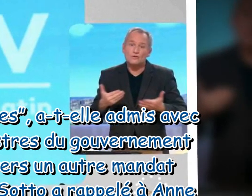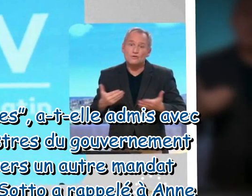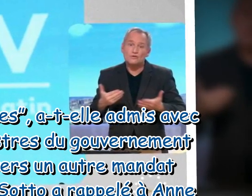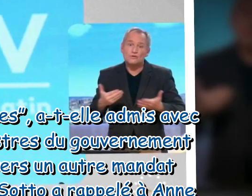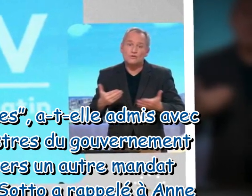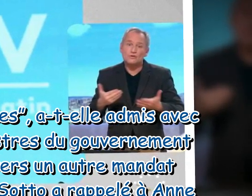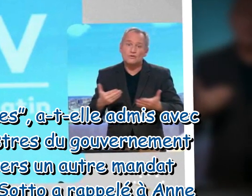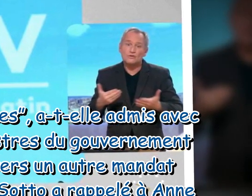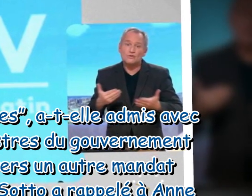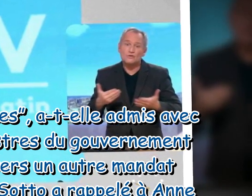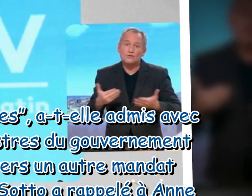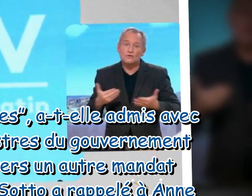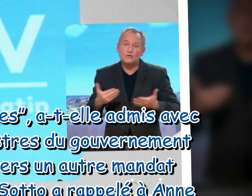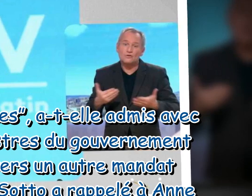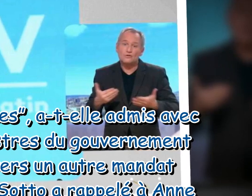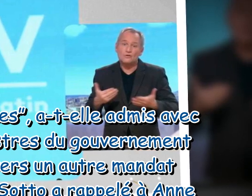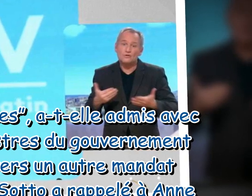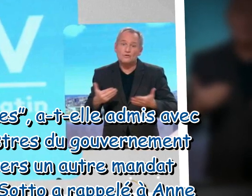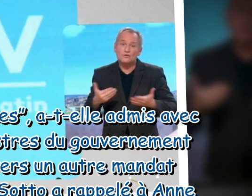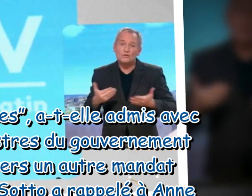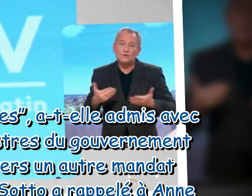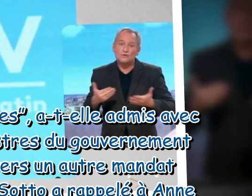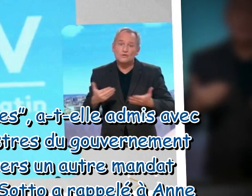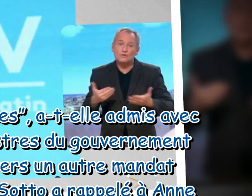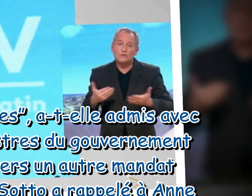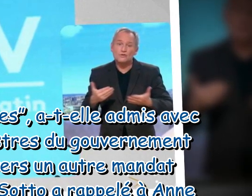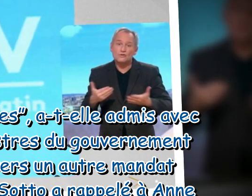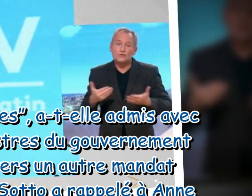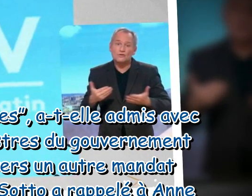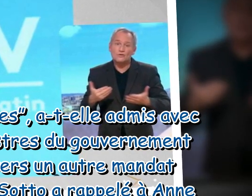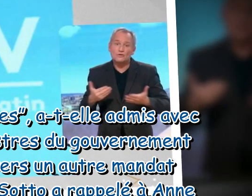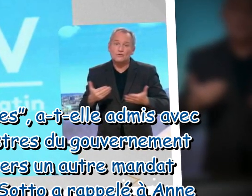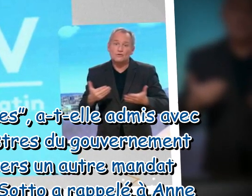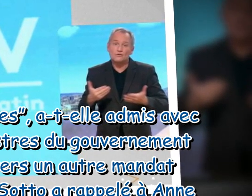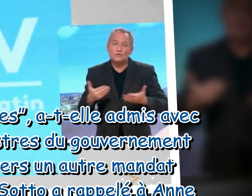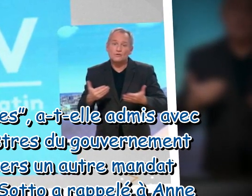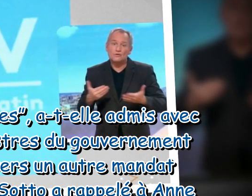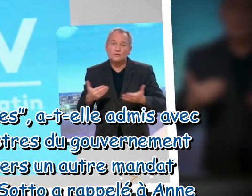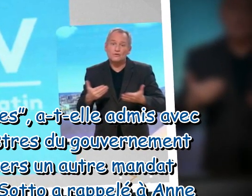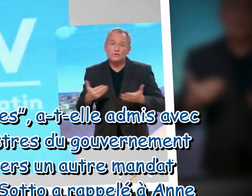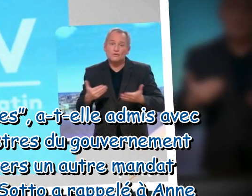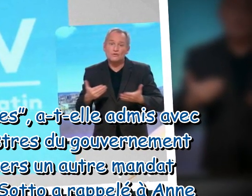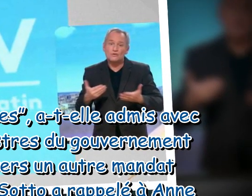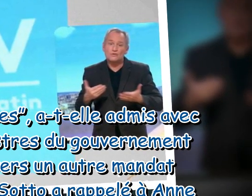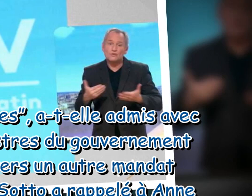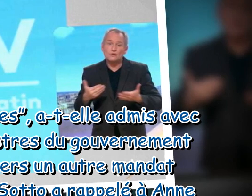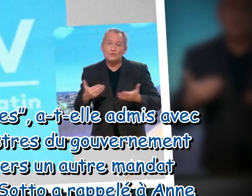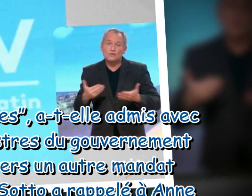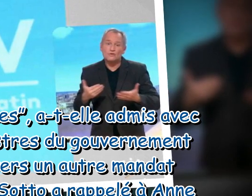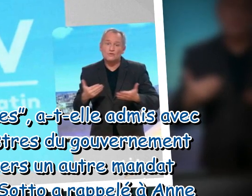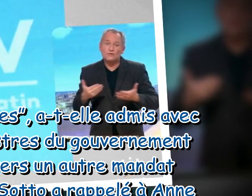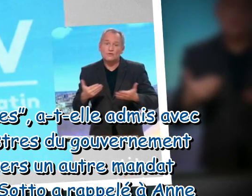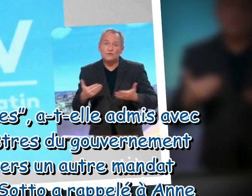vers un autre mandat pour 2026? Par la suite, Thomas Soto a rappelé à Anne Hidalgo que pour Rachida Dati, l'objectif était